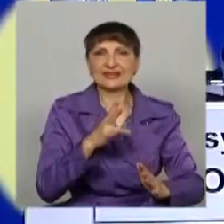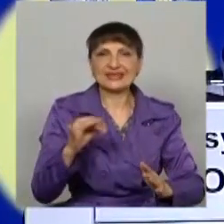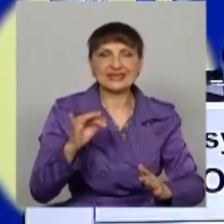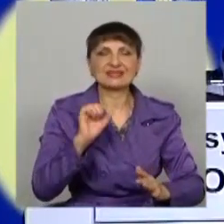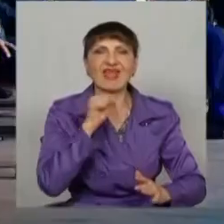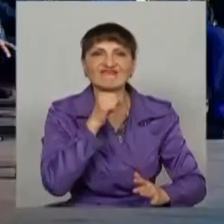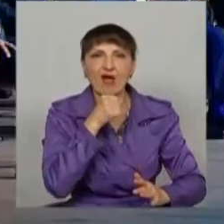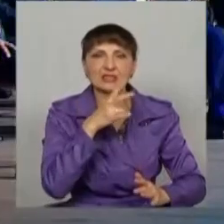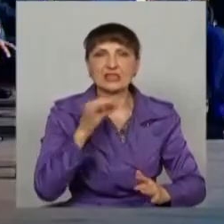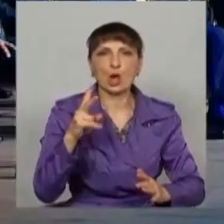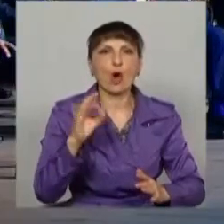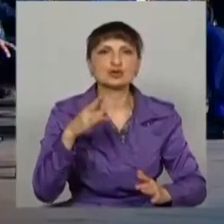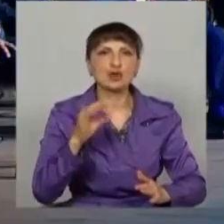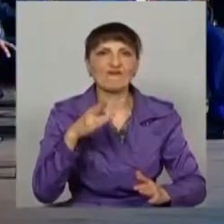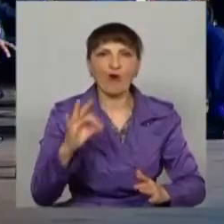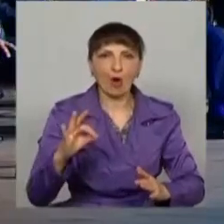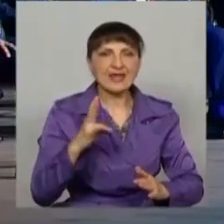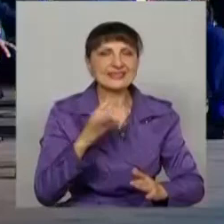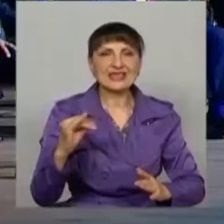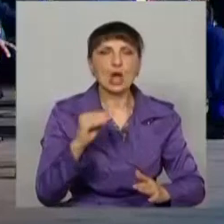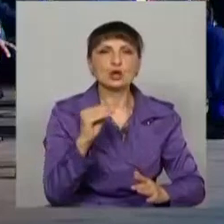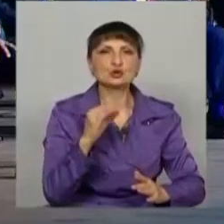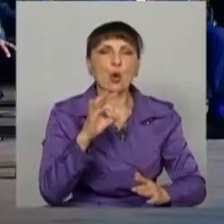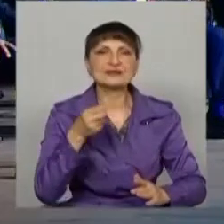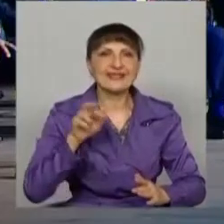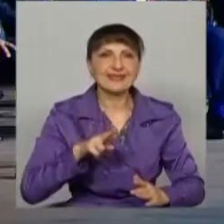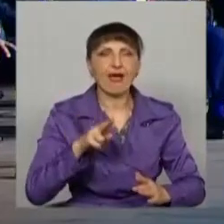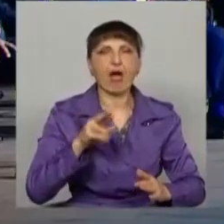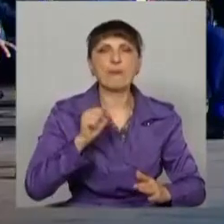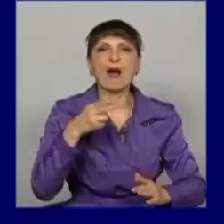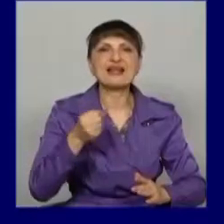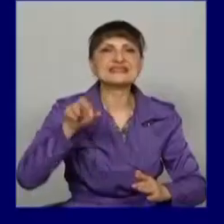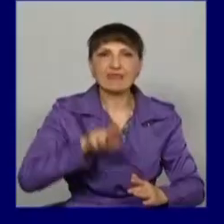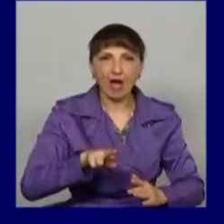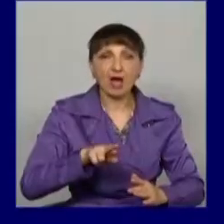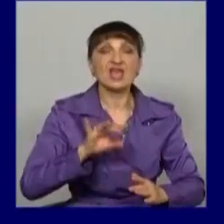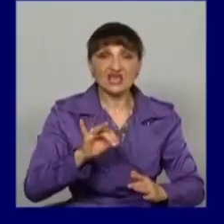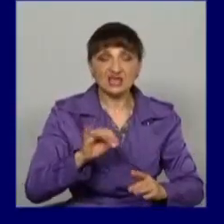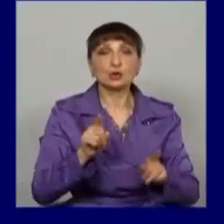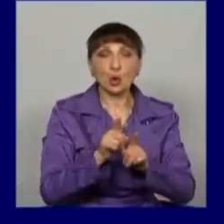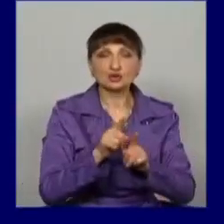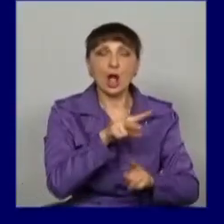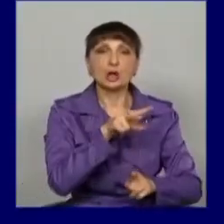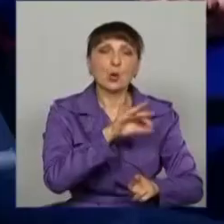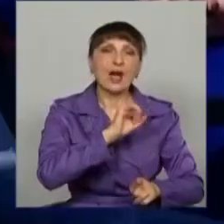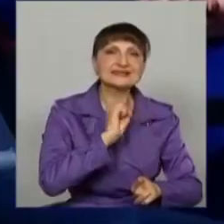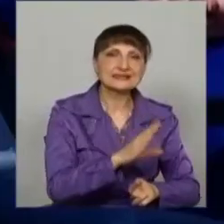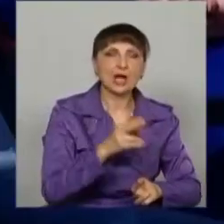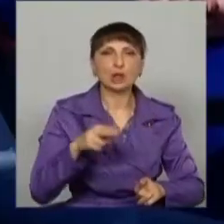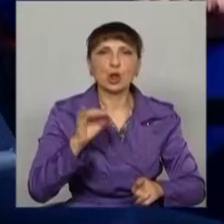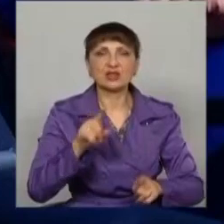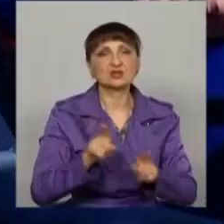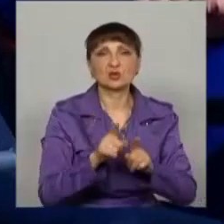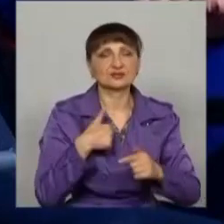Тайвань, ни Косово, ни Южную Осетию, ни Абхазию. И, по всей видимости, этот принцип